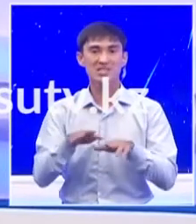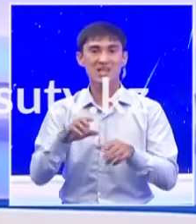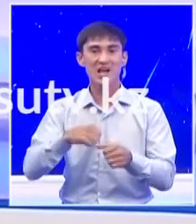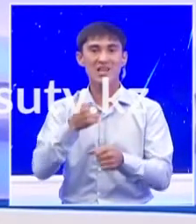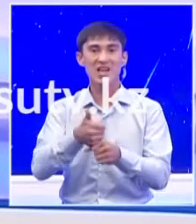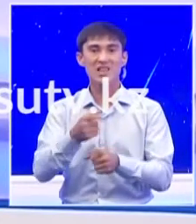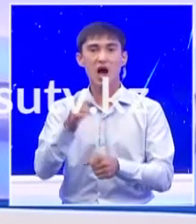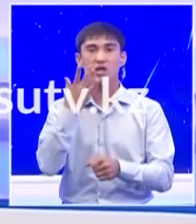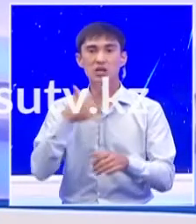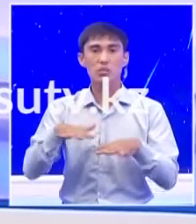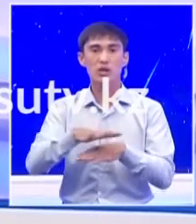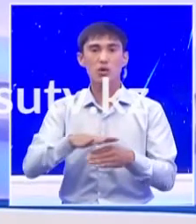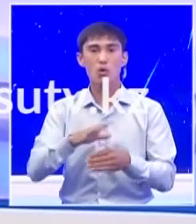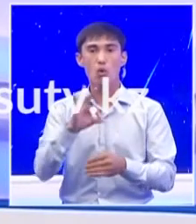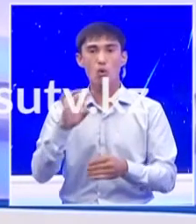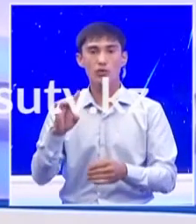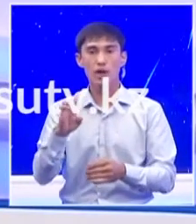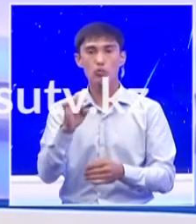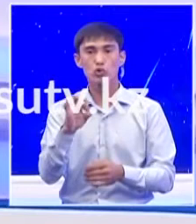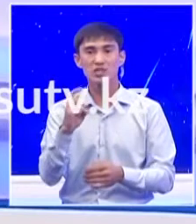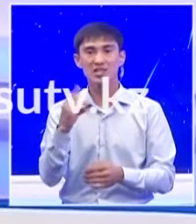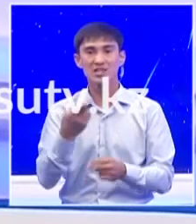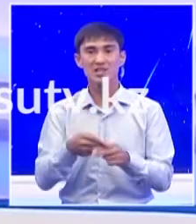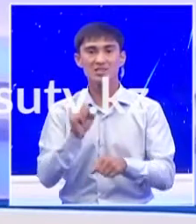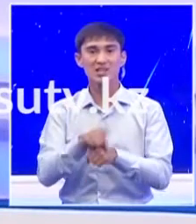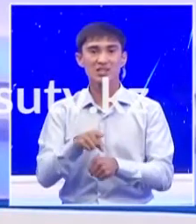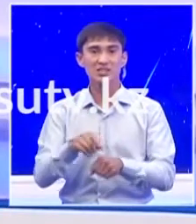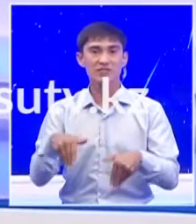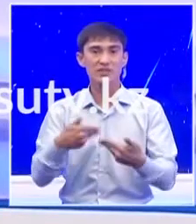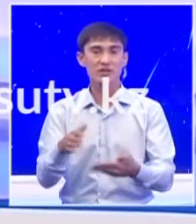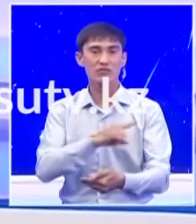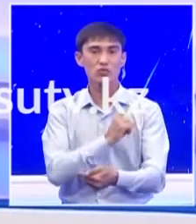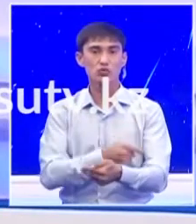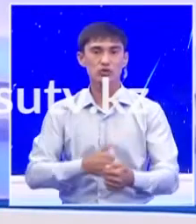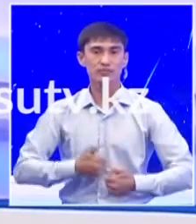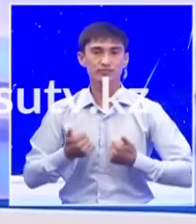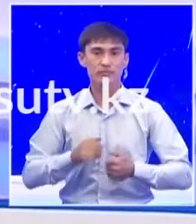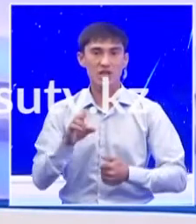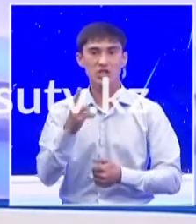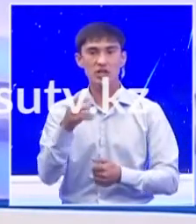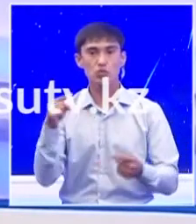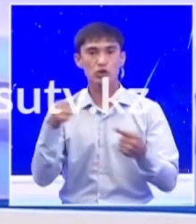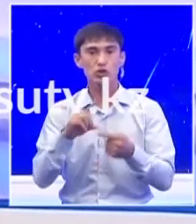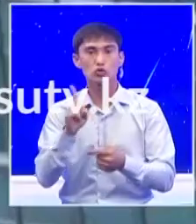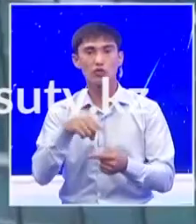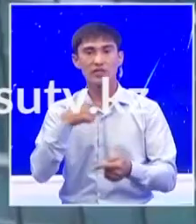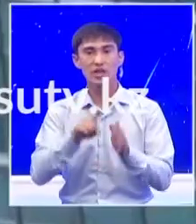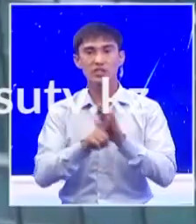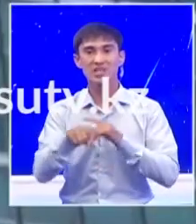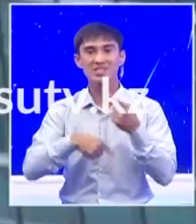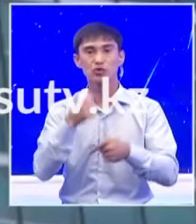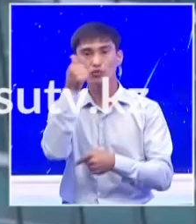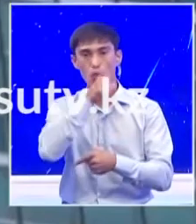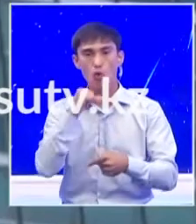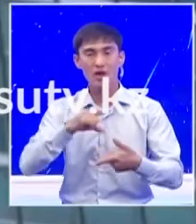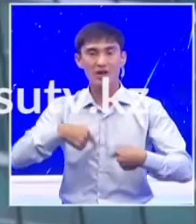Генеральной Ассамблеи ООН Абдулла Шахид. К этой задаче он собирается приложить все усилия. Шахид уточнил, что в начале следующего года